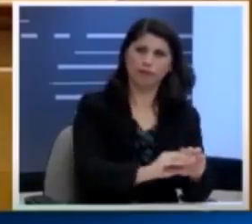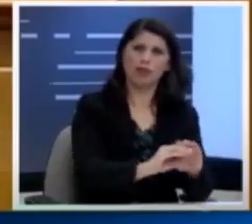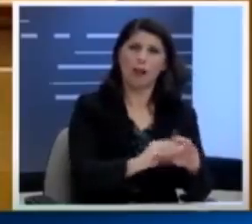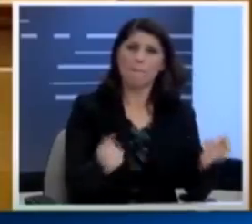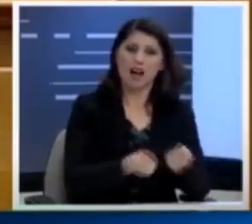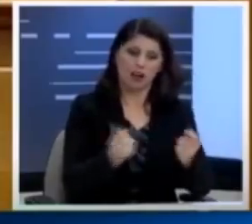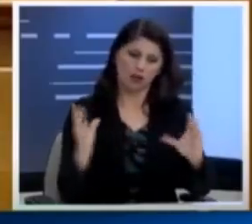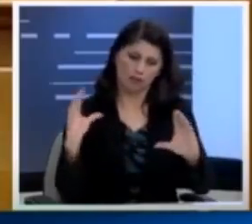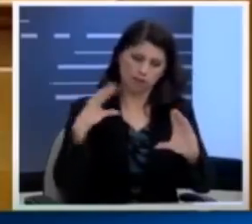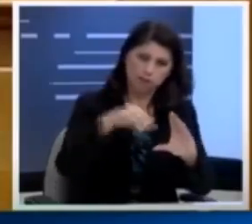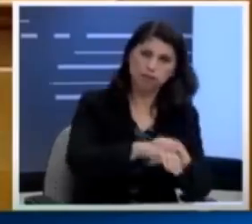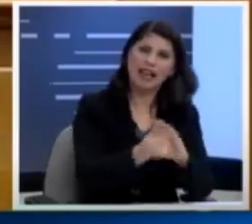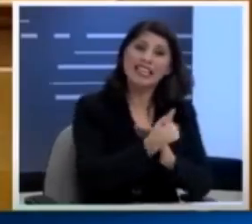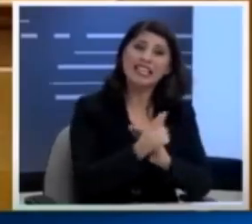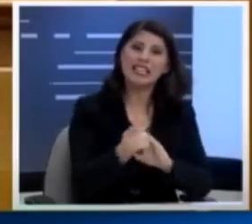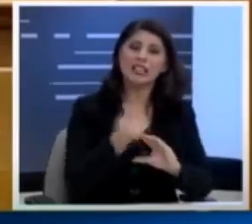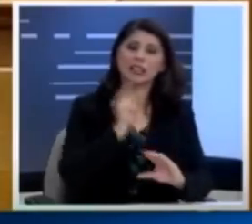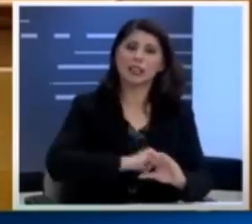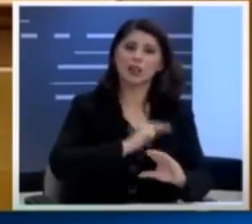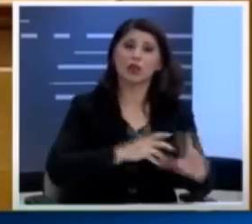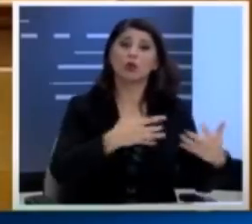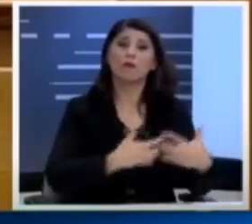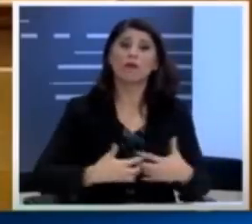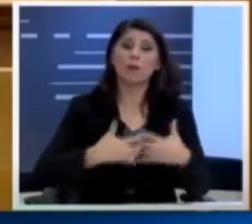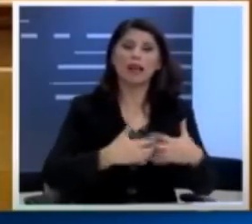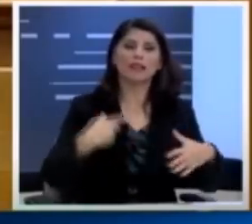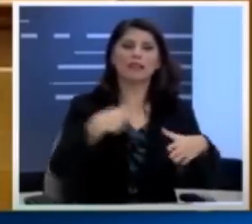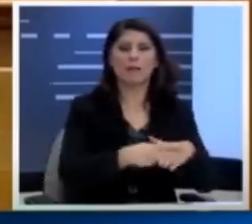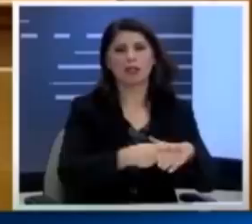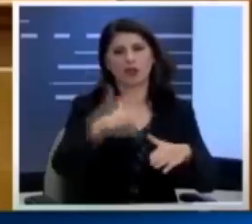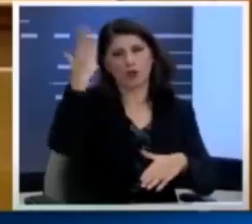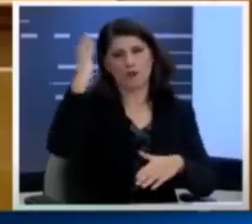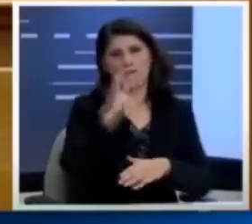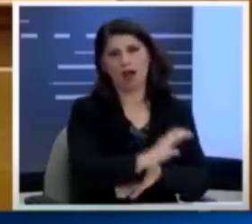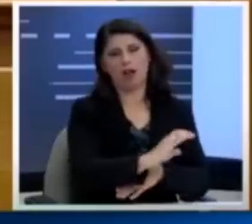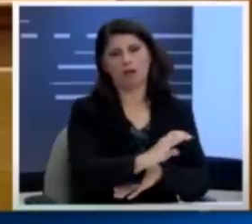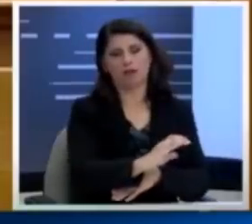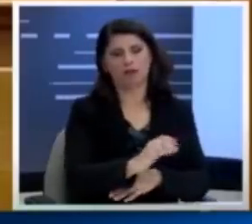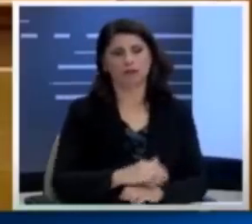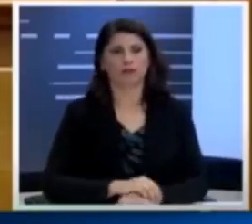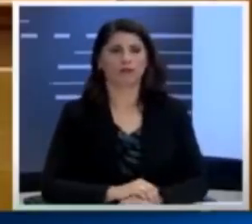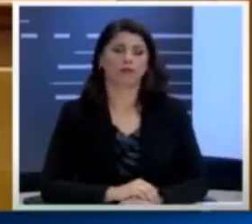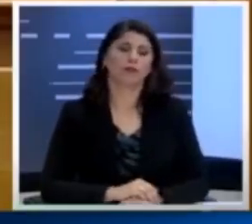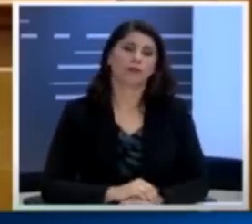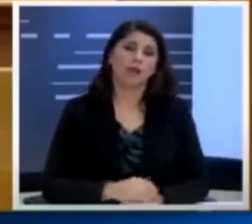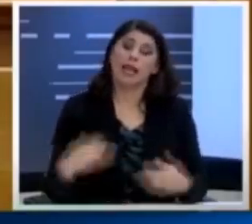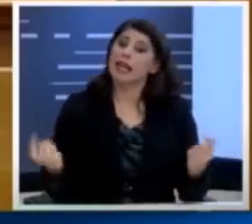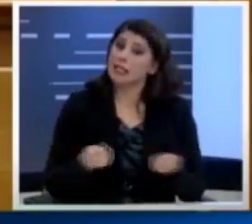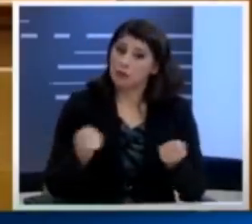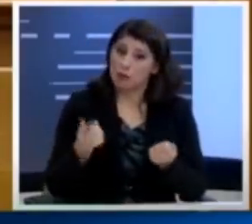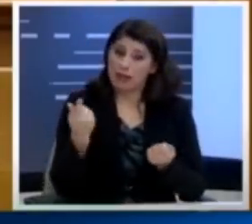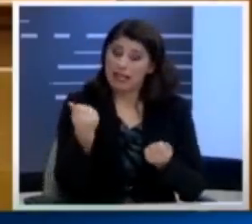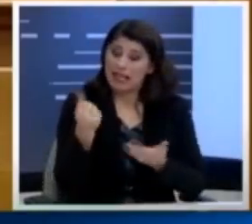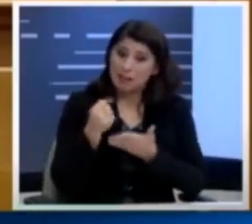της παραγωγής, της κερδοφορίας του βιομηχανικού και τραπεζικού κεφαλαίου. Χρησιμοποιεί